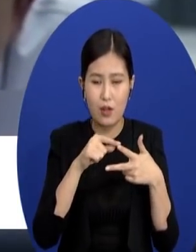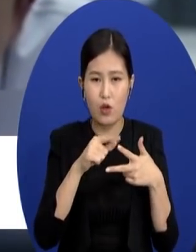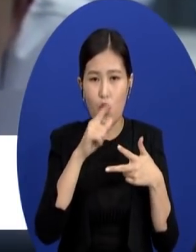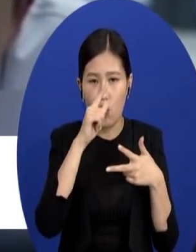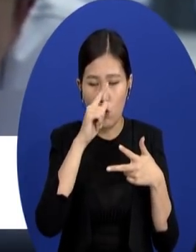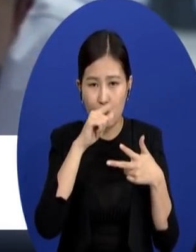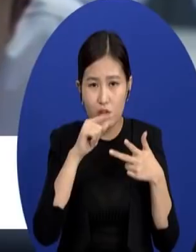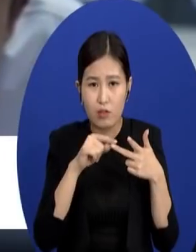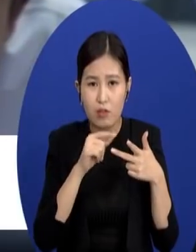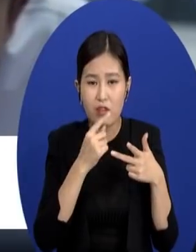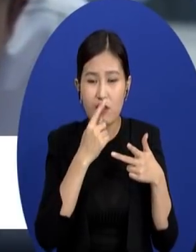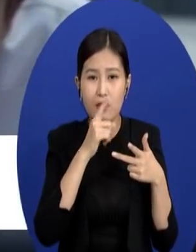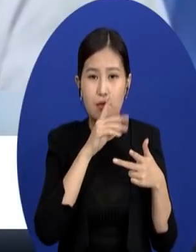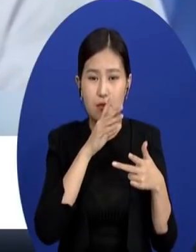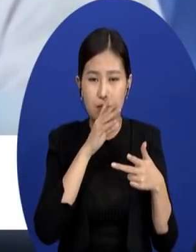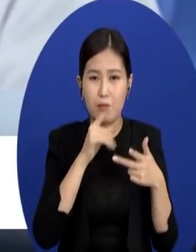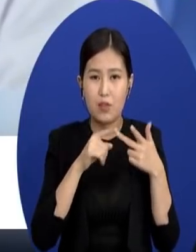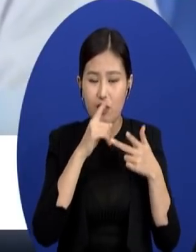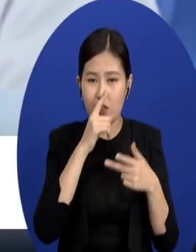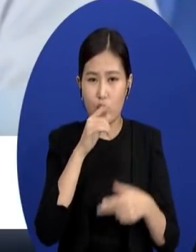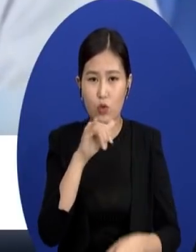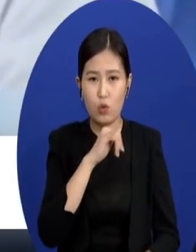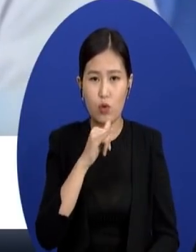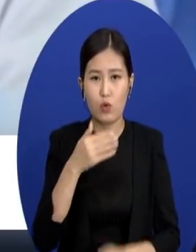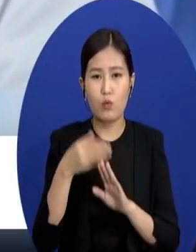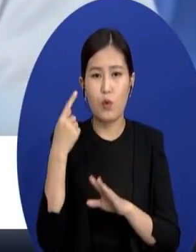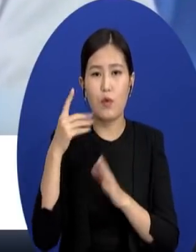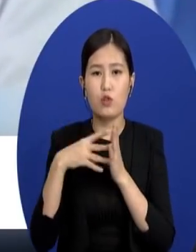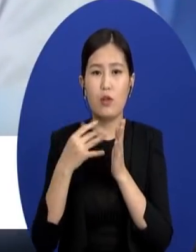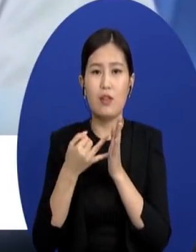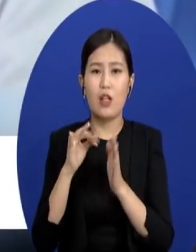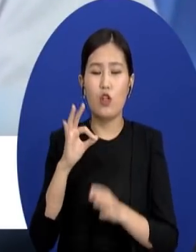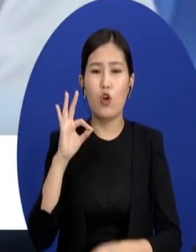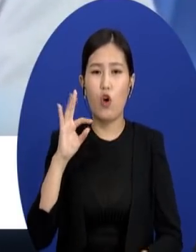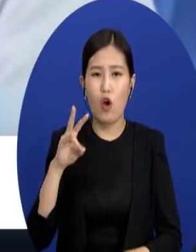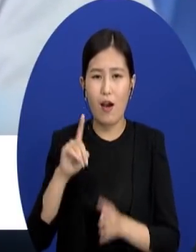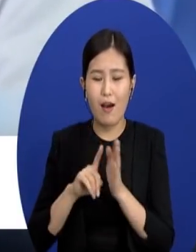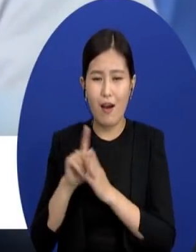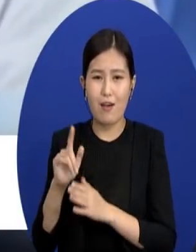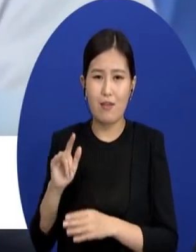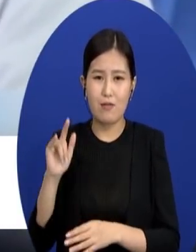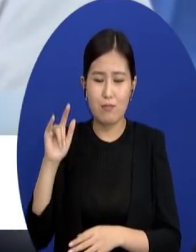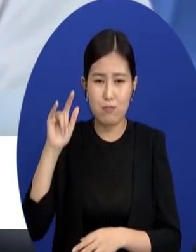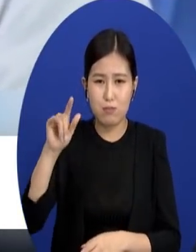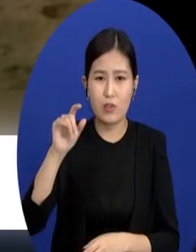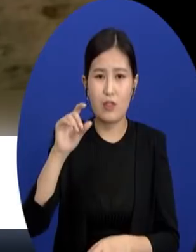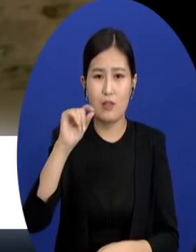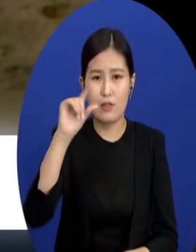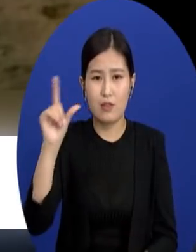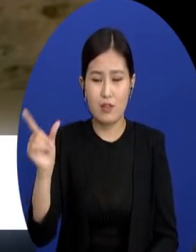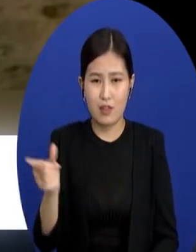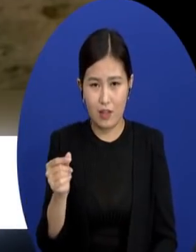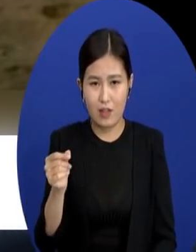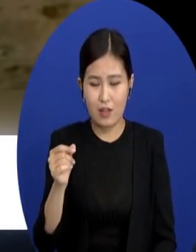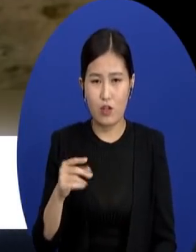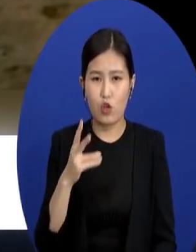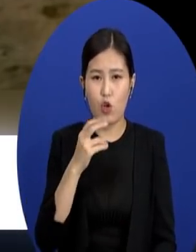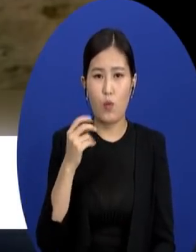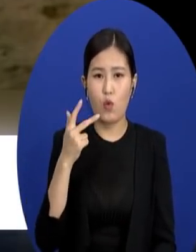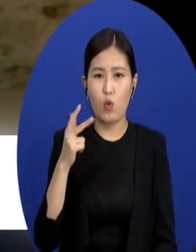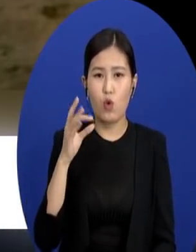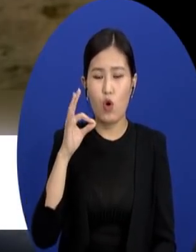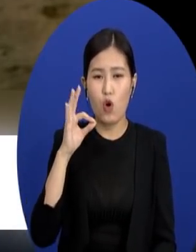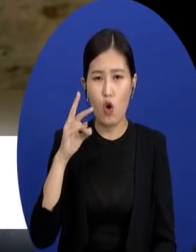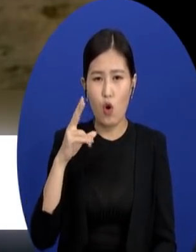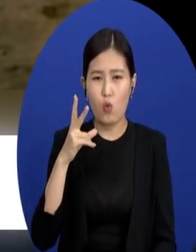нь 1970 онд анхны хиймэл дагуулаа сансарт хөргөж 2003 онд анхны сансрын нисэгчээ дэлхийн тойрог замд